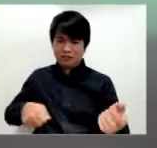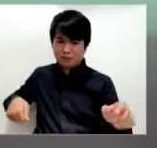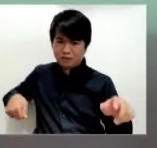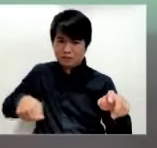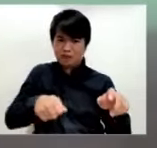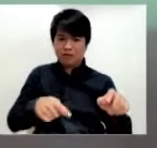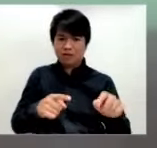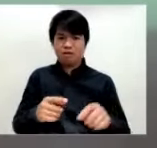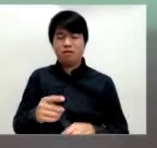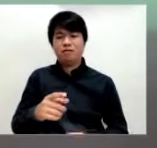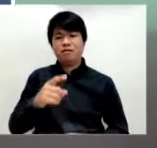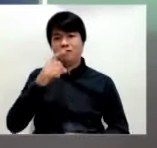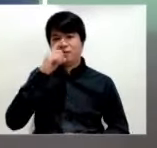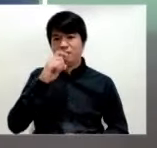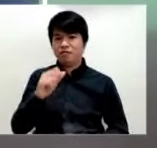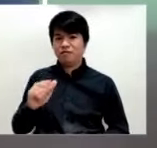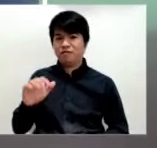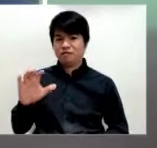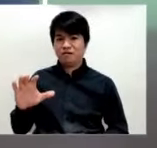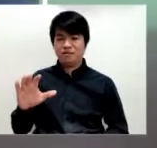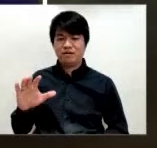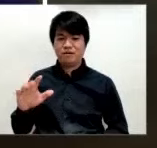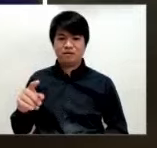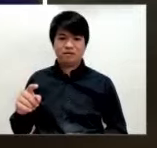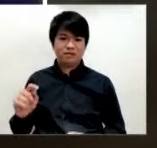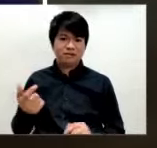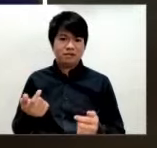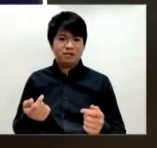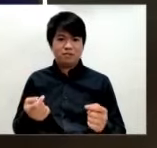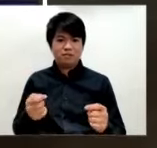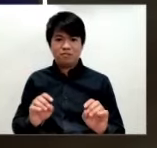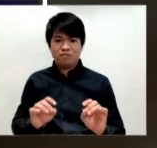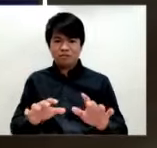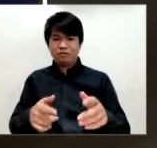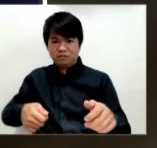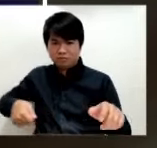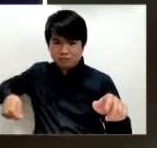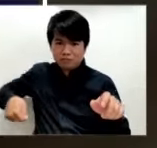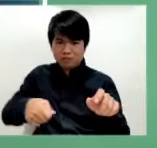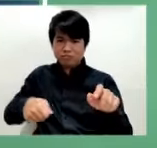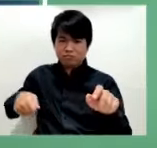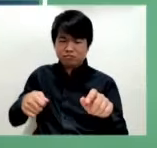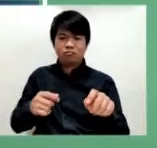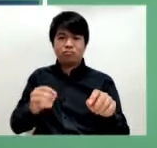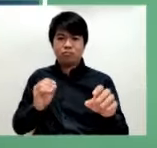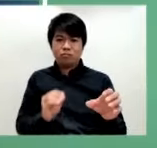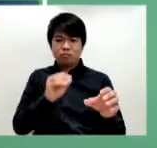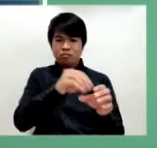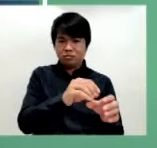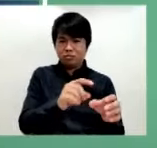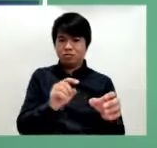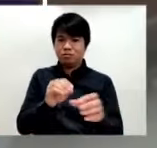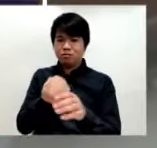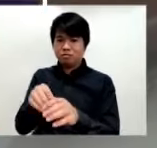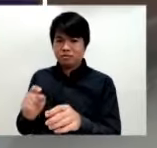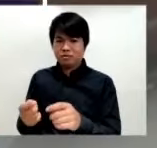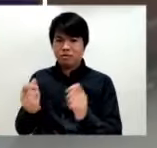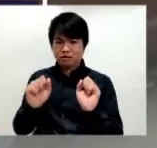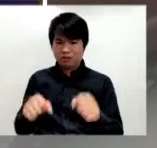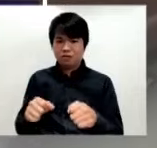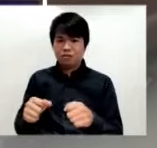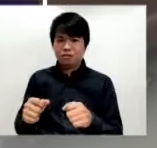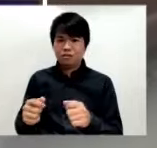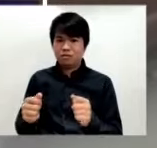5 years old pa lang si Erin pero alam, magician din. Laging pasok ang mga tira niya. Kayang-kaya makipagsabayan sa mga